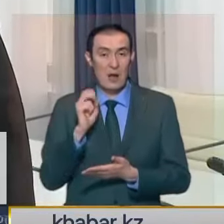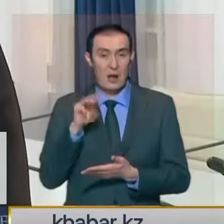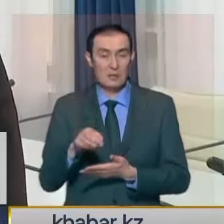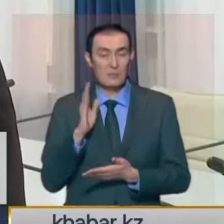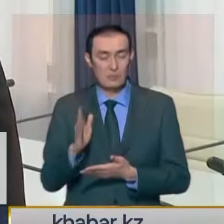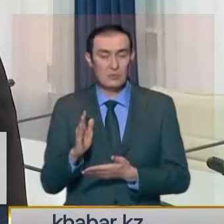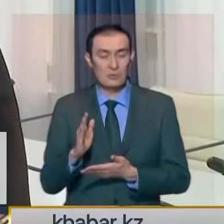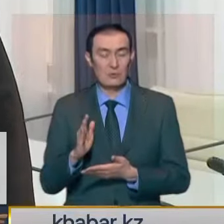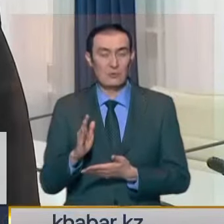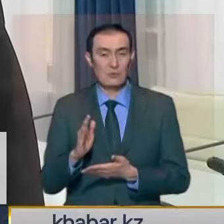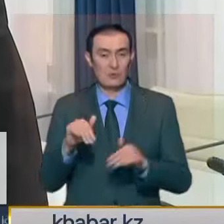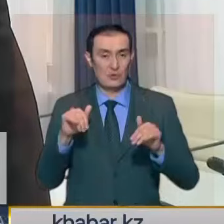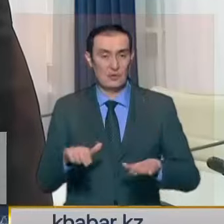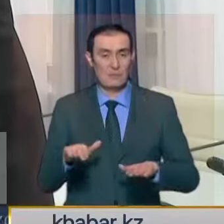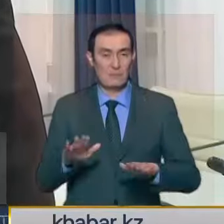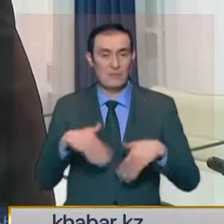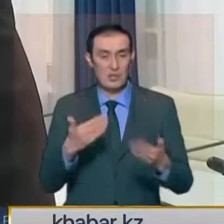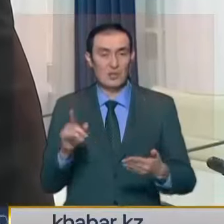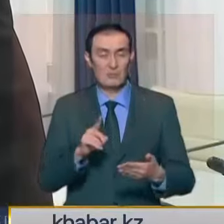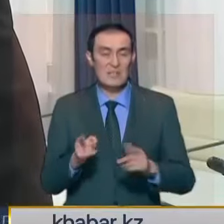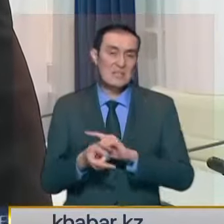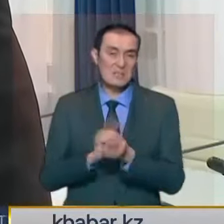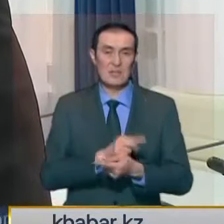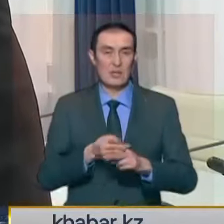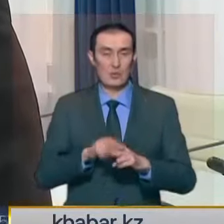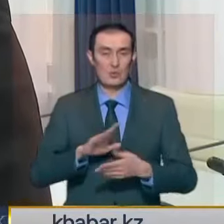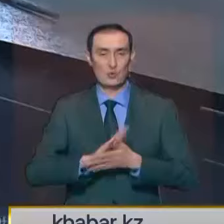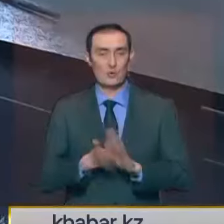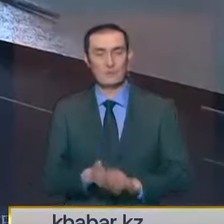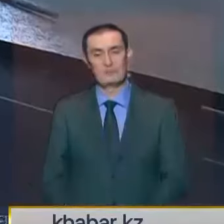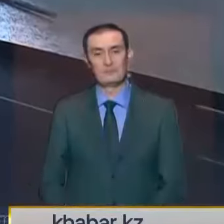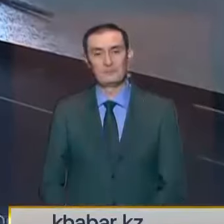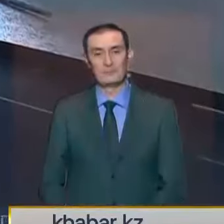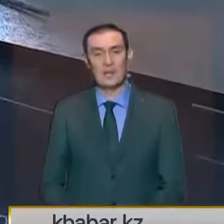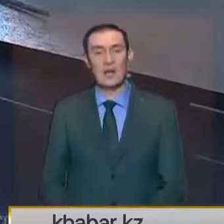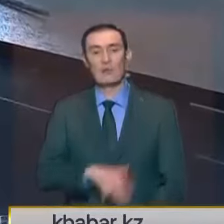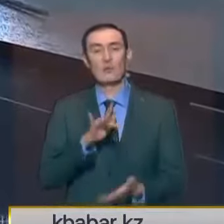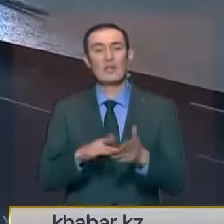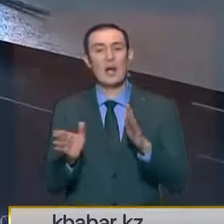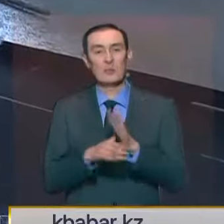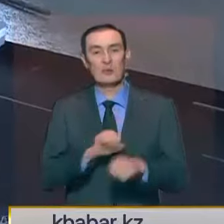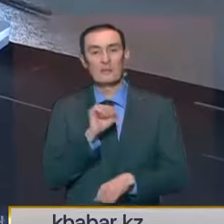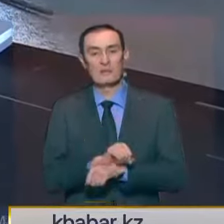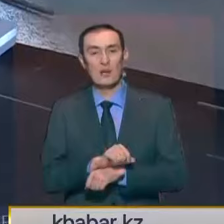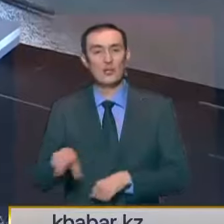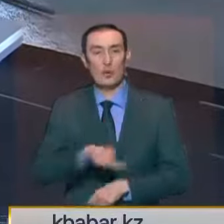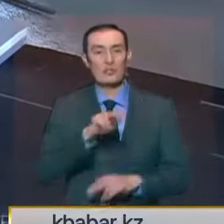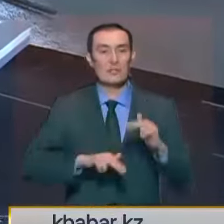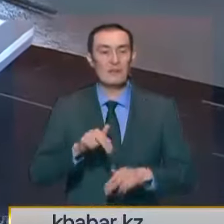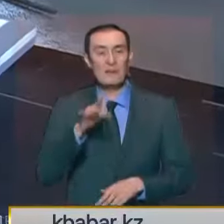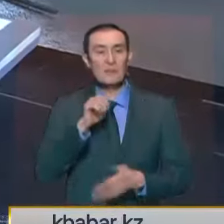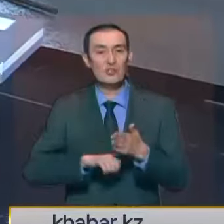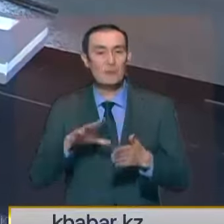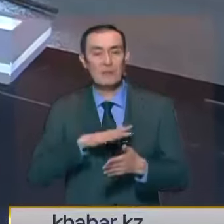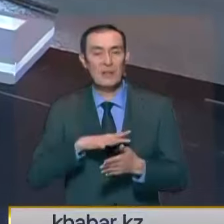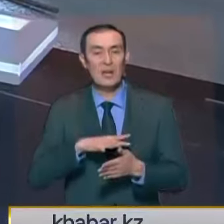соответству для изменения ситуации арау приостановили дорожное строительство причиной